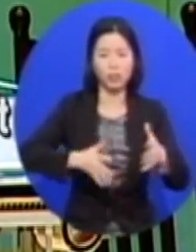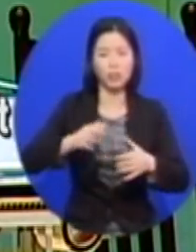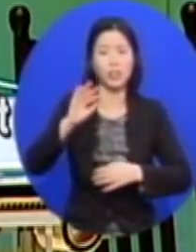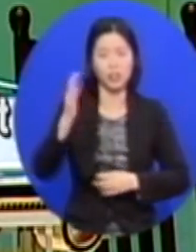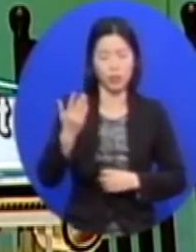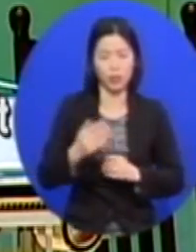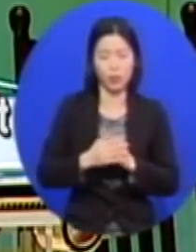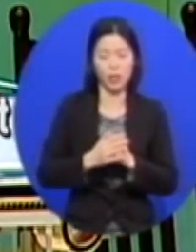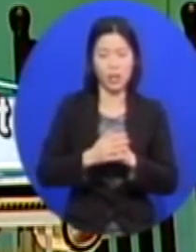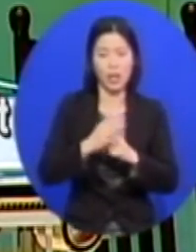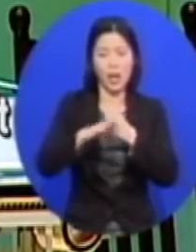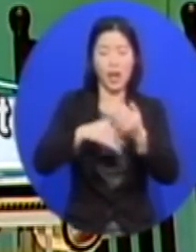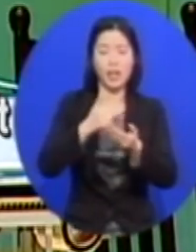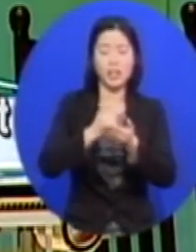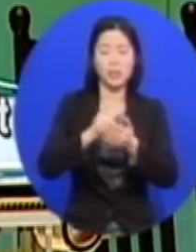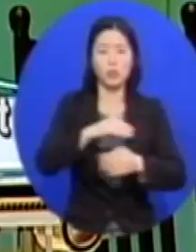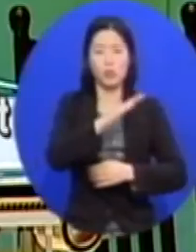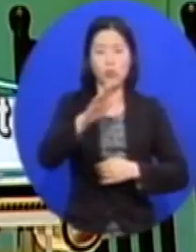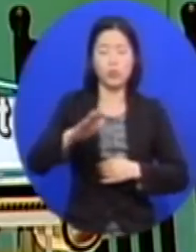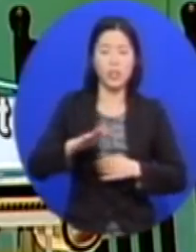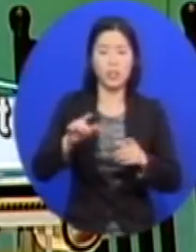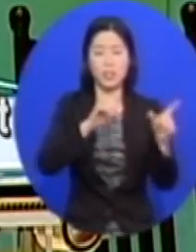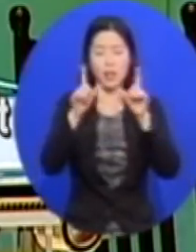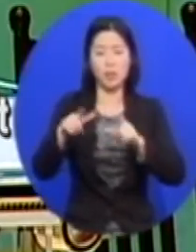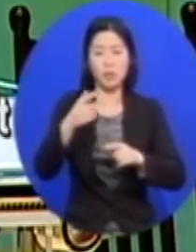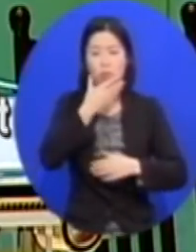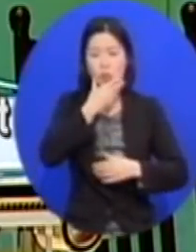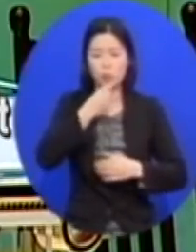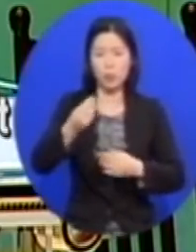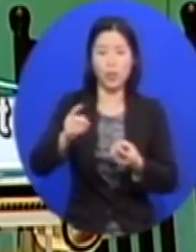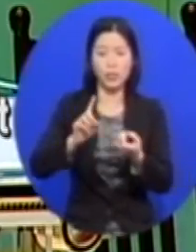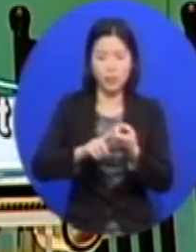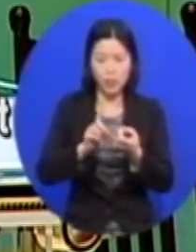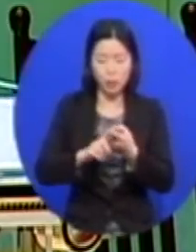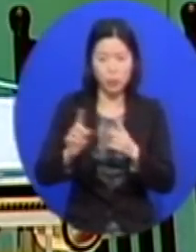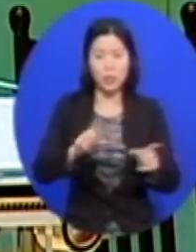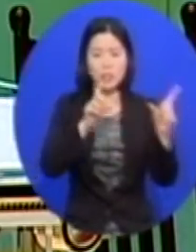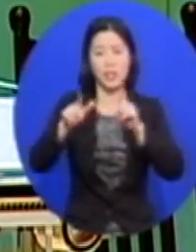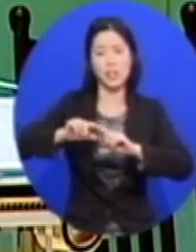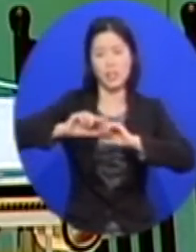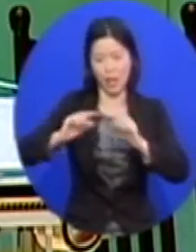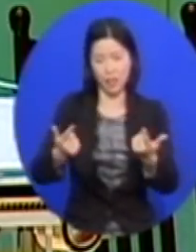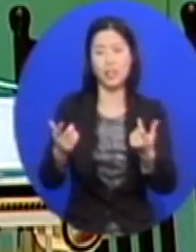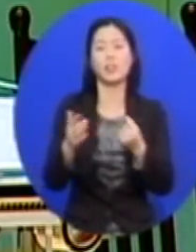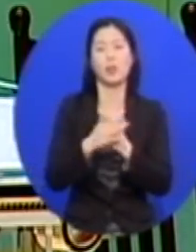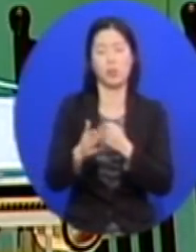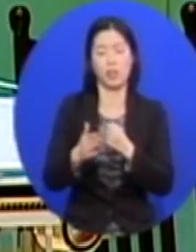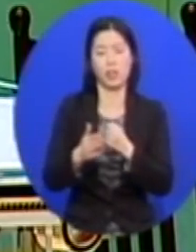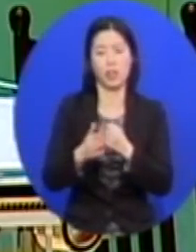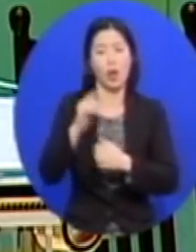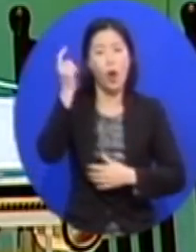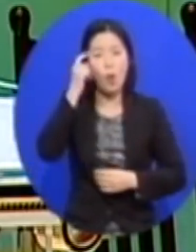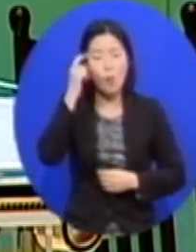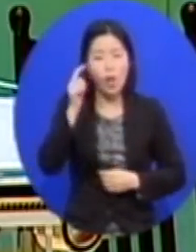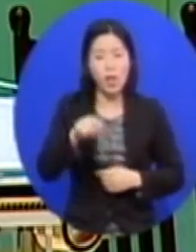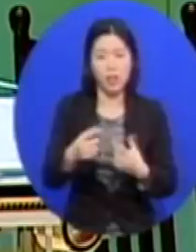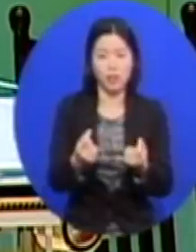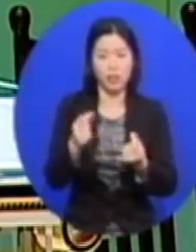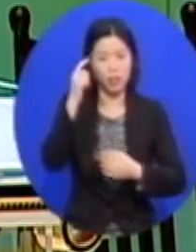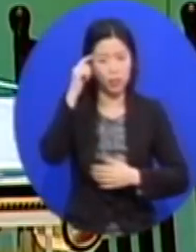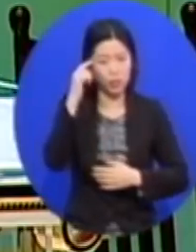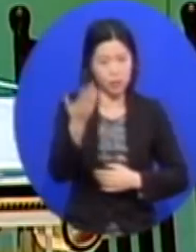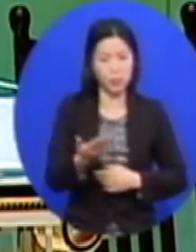우리의 삶을 축복할 수 있는 대로 안 사니까 문제는 거죠 왜 그렇게 되었을까요